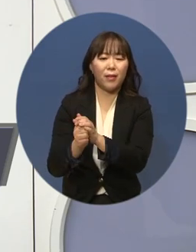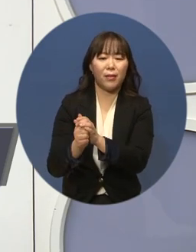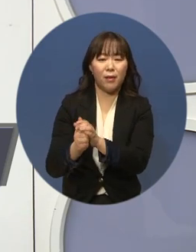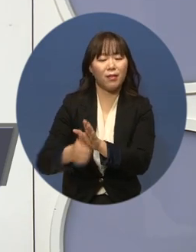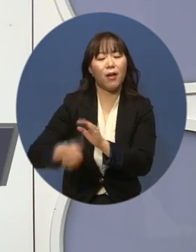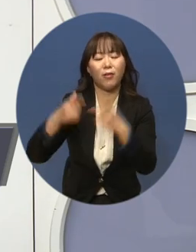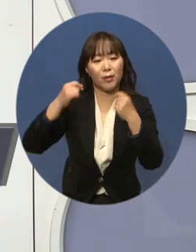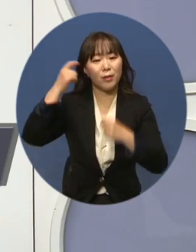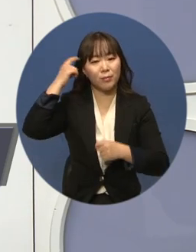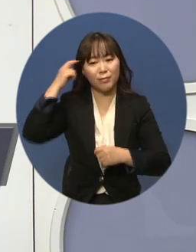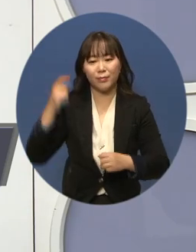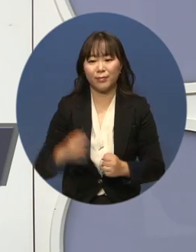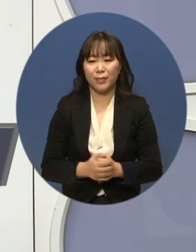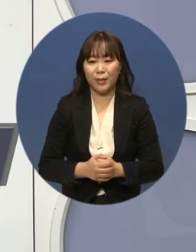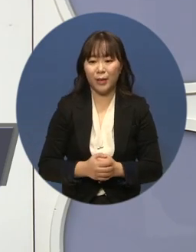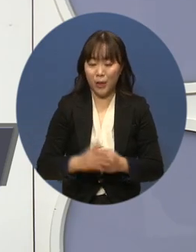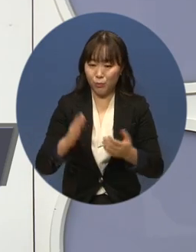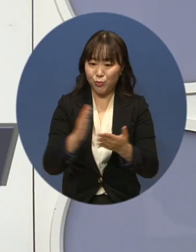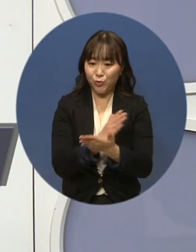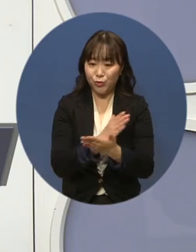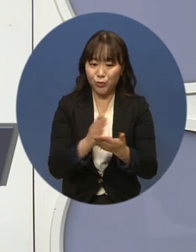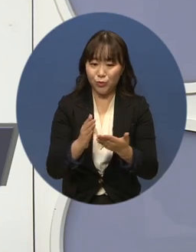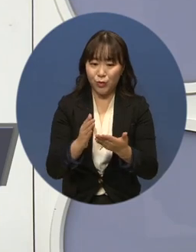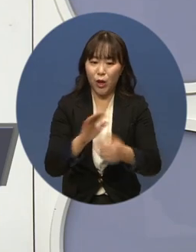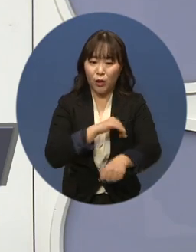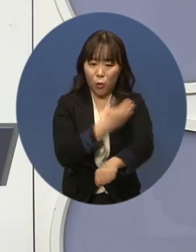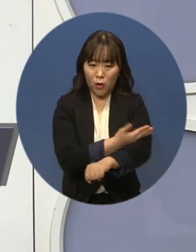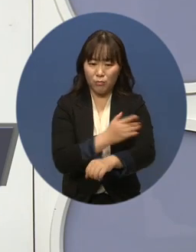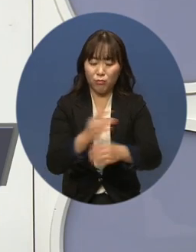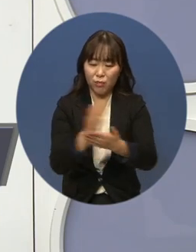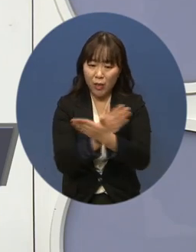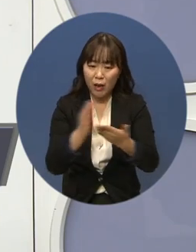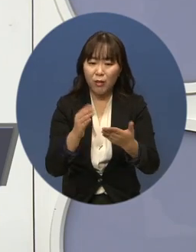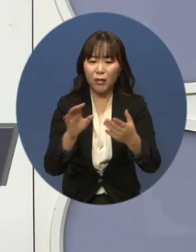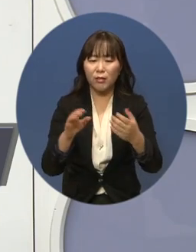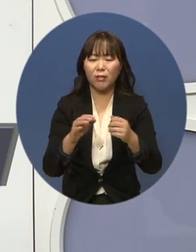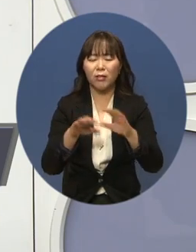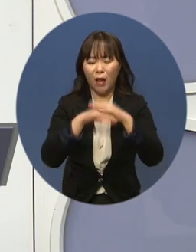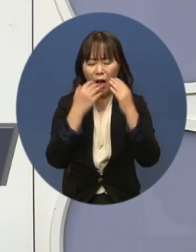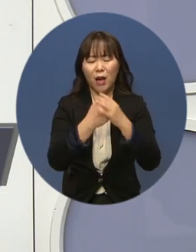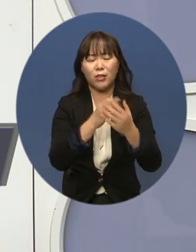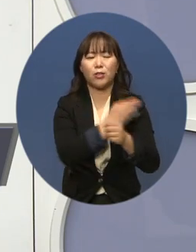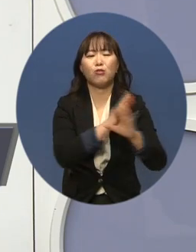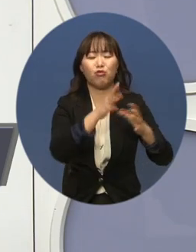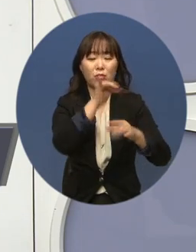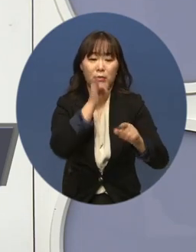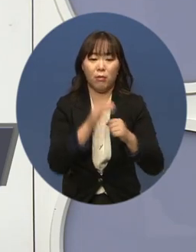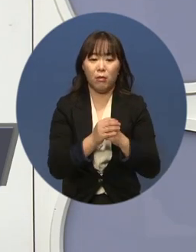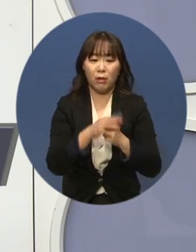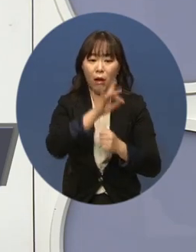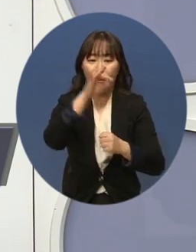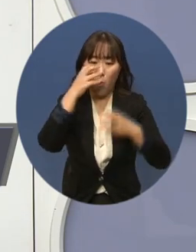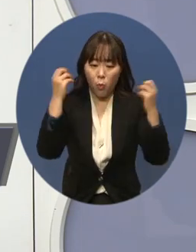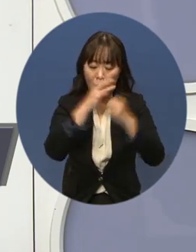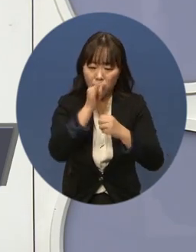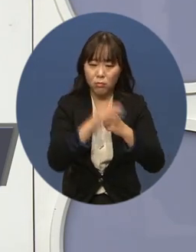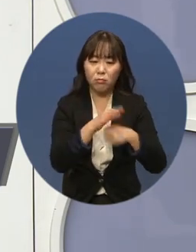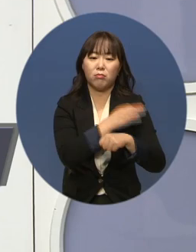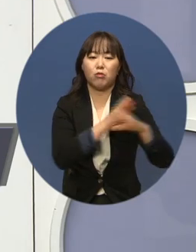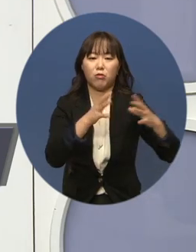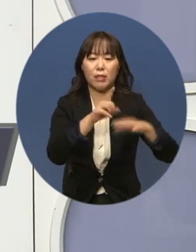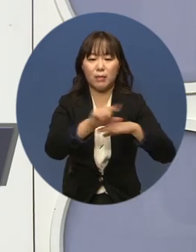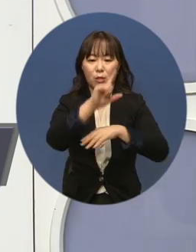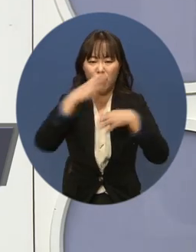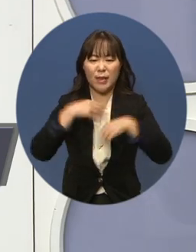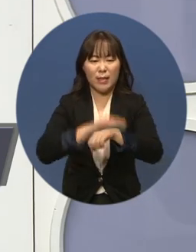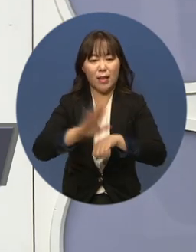저는 맞다고 생각합니다. 그리고 분권 나가 잘된 나라들이 다 선진국이거든요. 가끔 오해를 합니다. 선진국은 지방자치가 잘